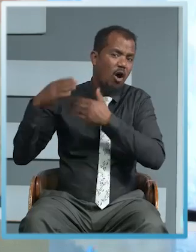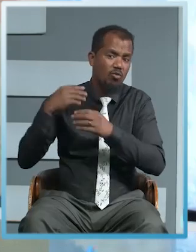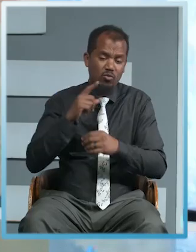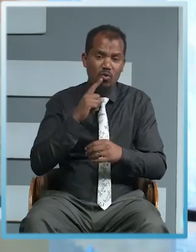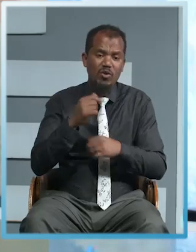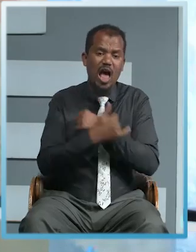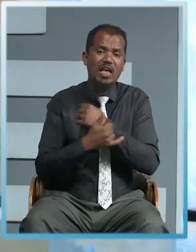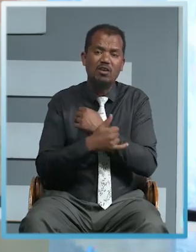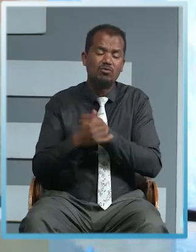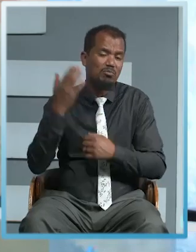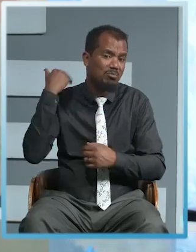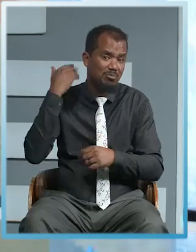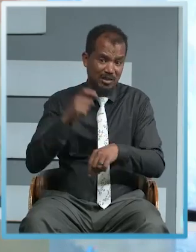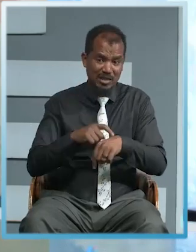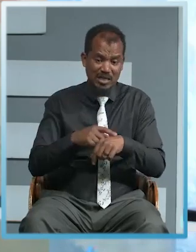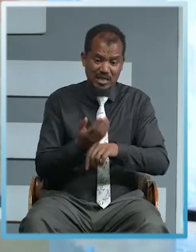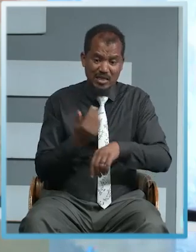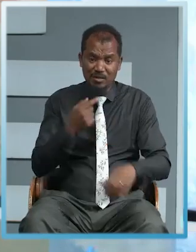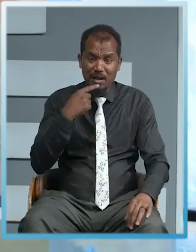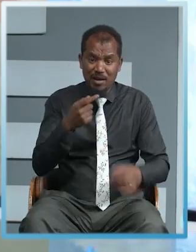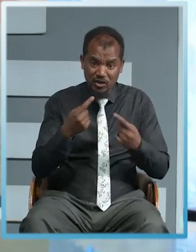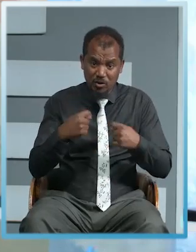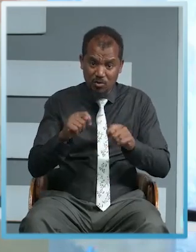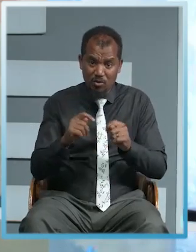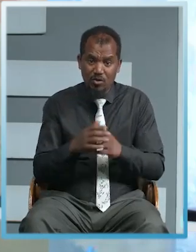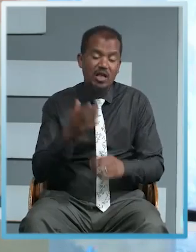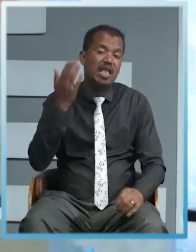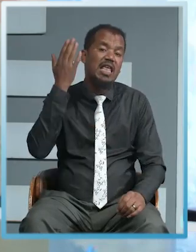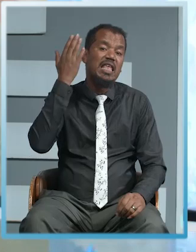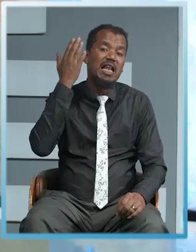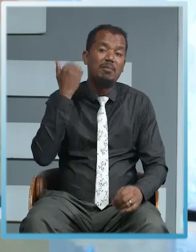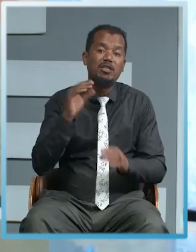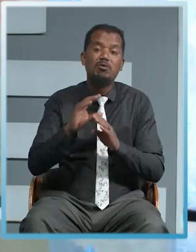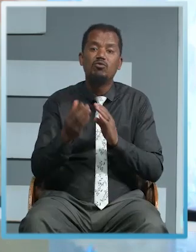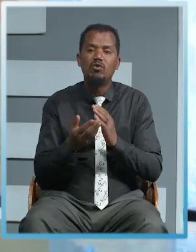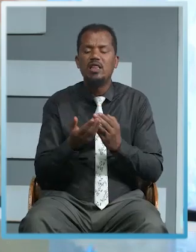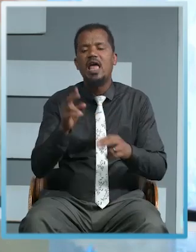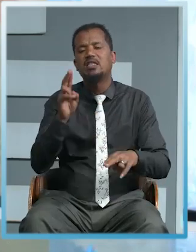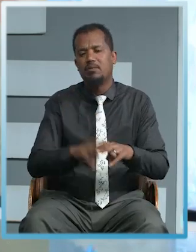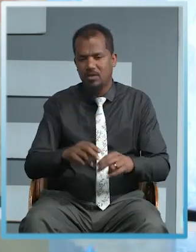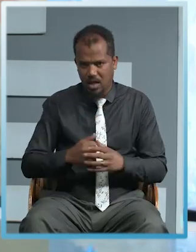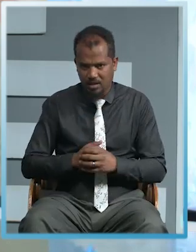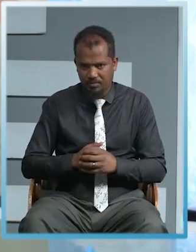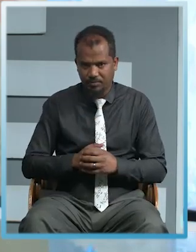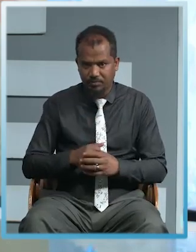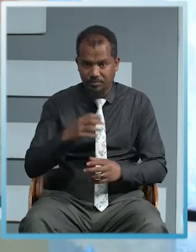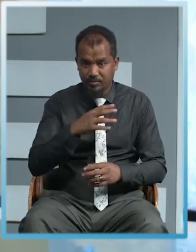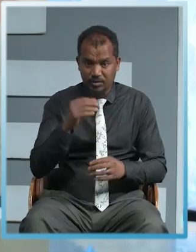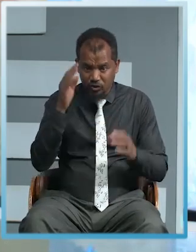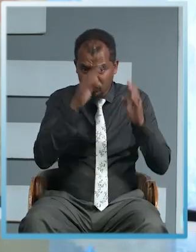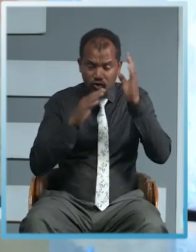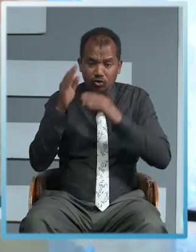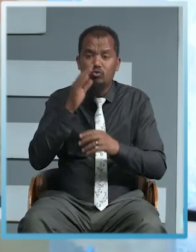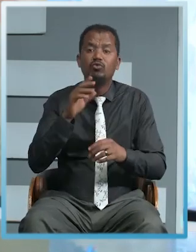የሚያነሳው ማለት የአገሪቱ የበዛን ወቅት አሁን ለቀደም ለማለት እንደወከርኩት የነበረችበትን ሁኔታ ያስቀምጣል እና